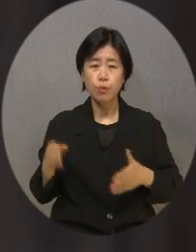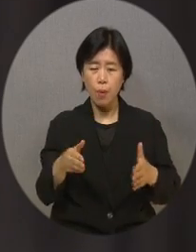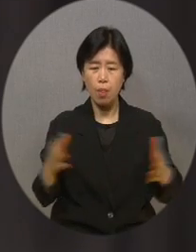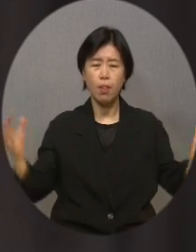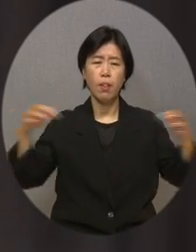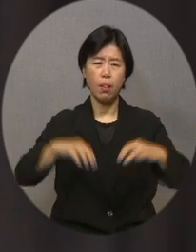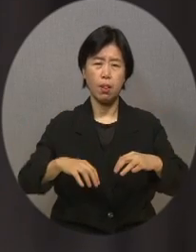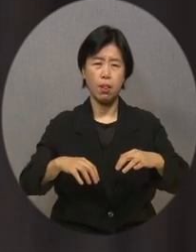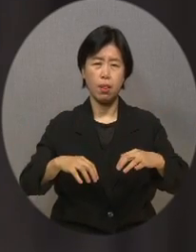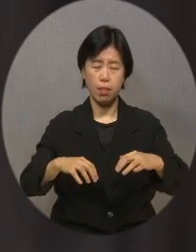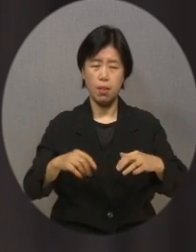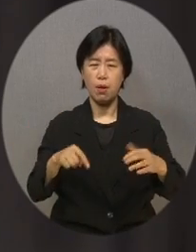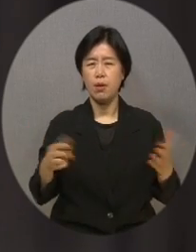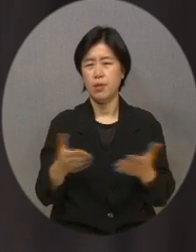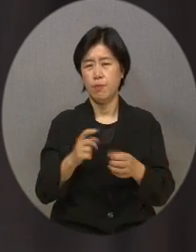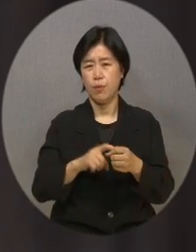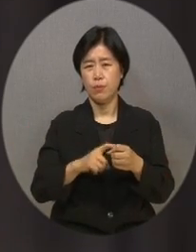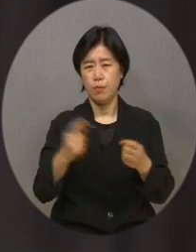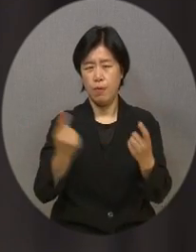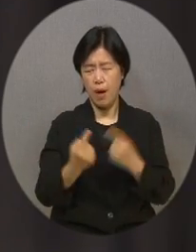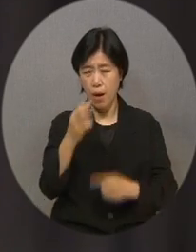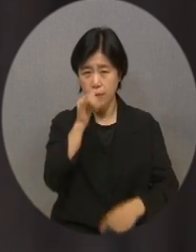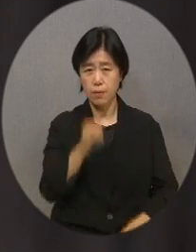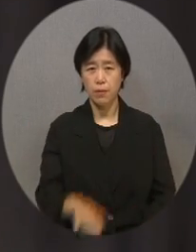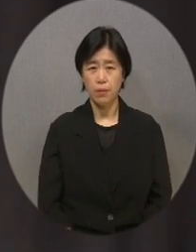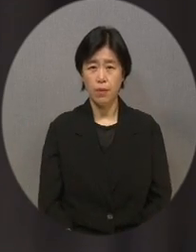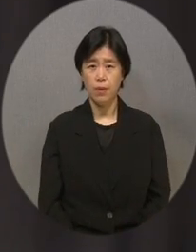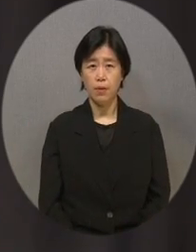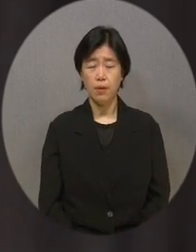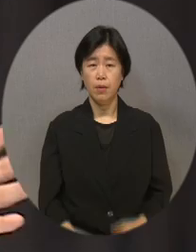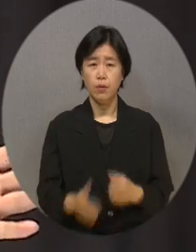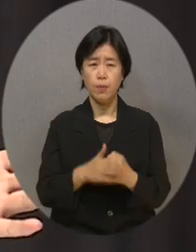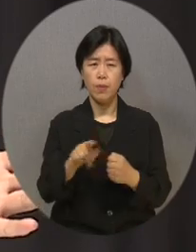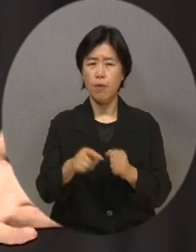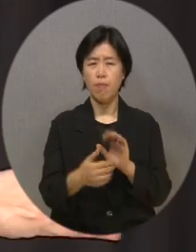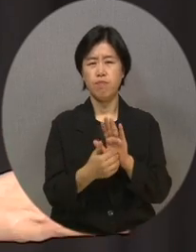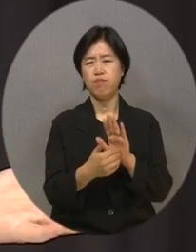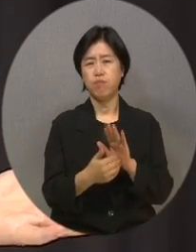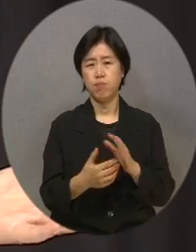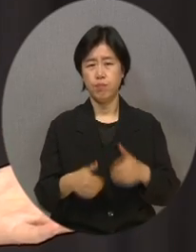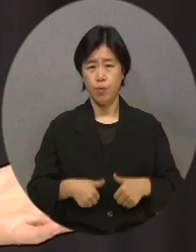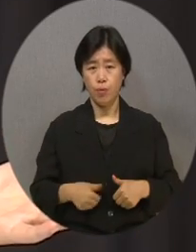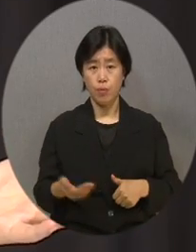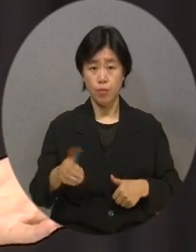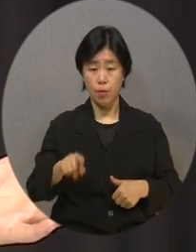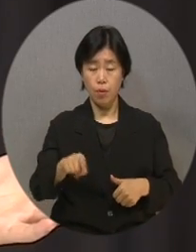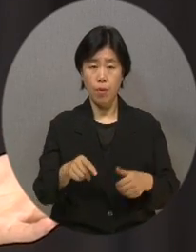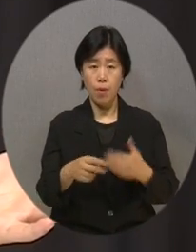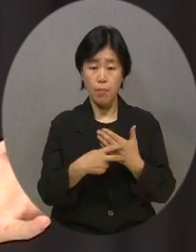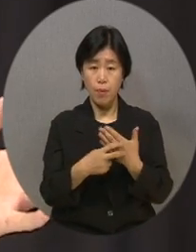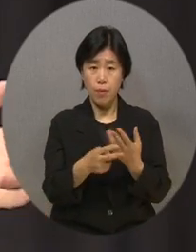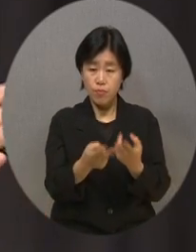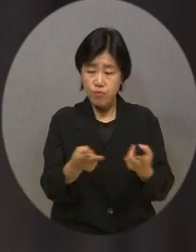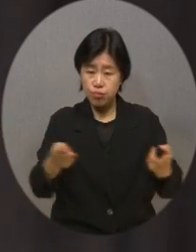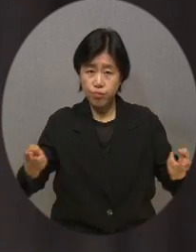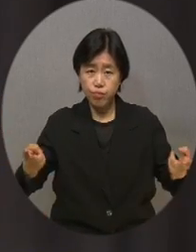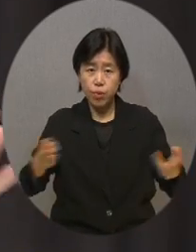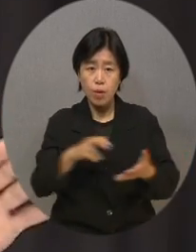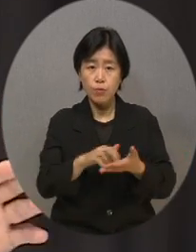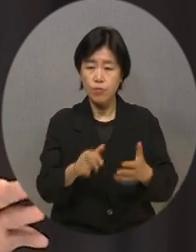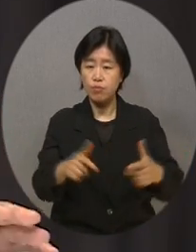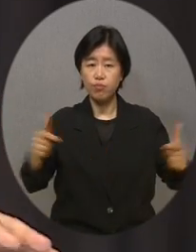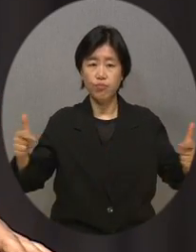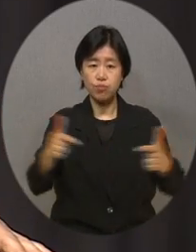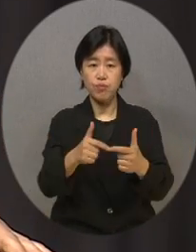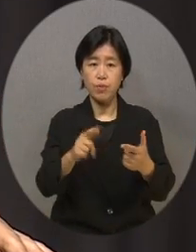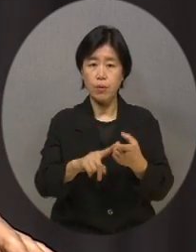복지부나 이 정부 기관에서 이거를 막아줬어야 되는 거거든요. 근데 이 병상 수를 제한하는 게 없어요. 우리나라에 사실 다른